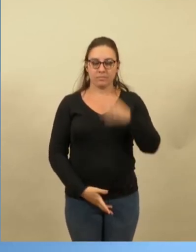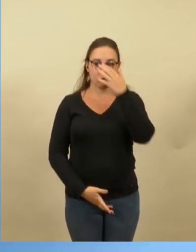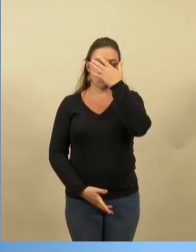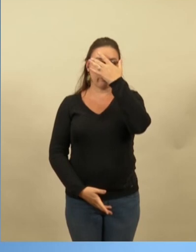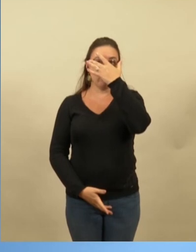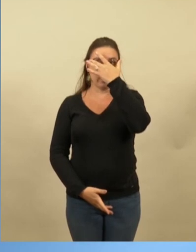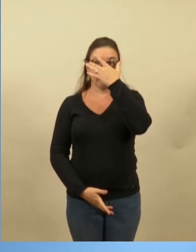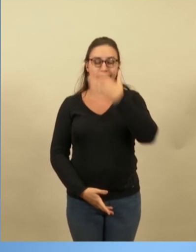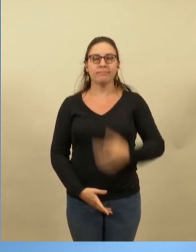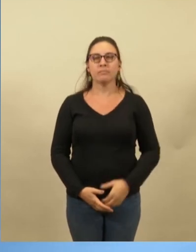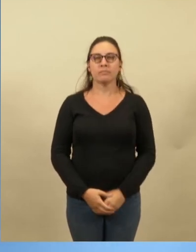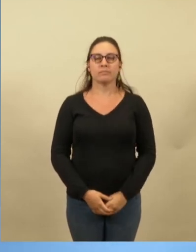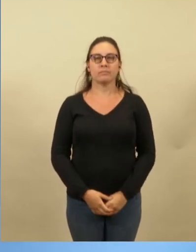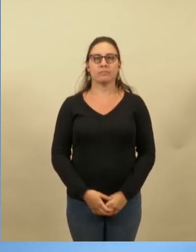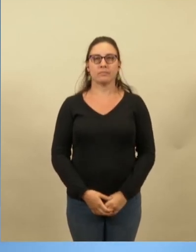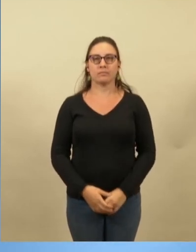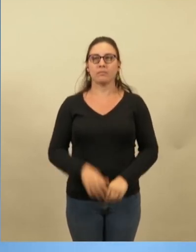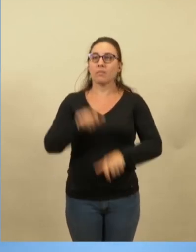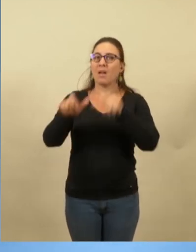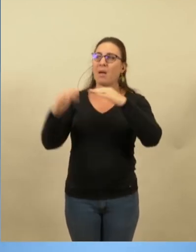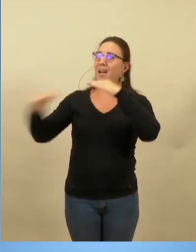celles et ceux qui sont sur la terrasse